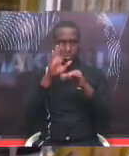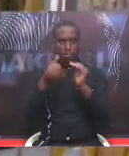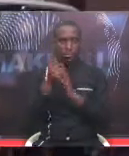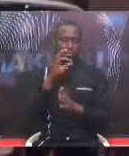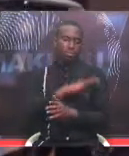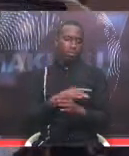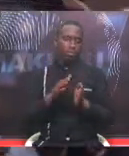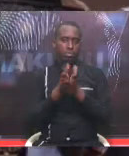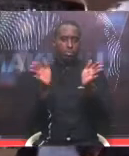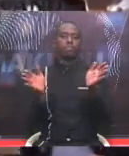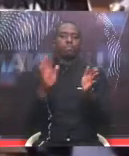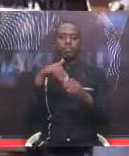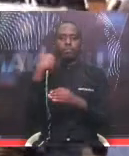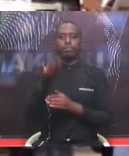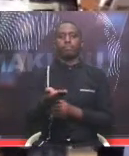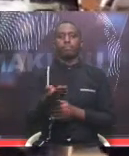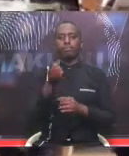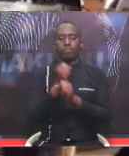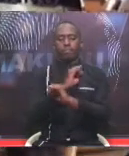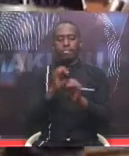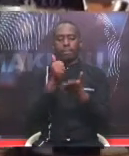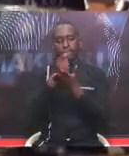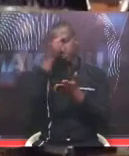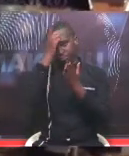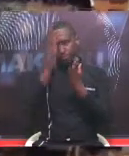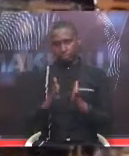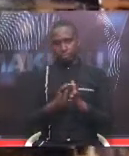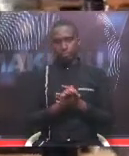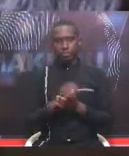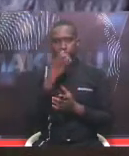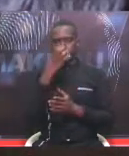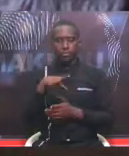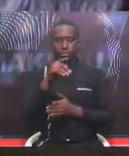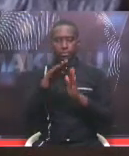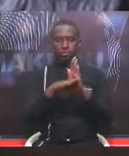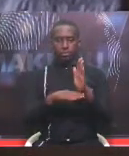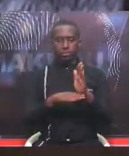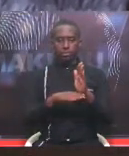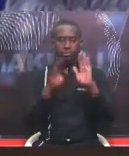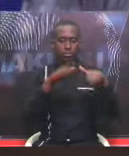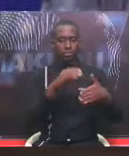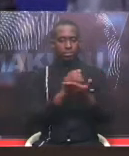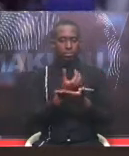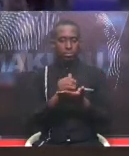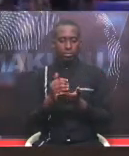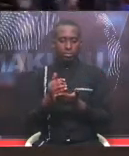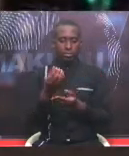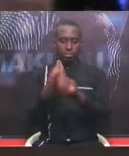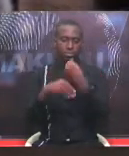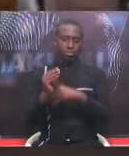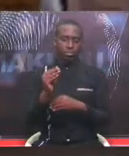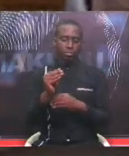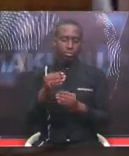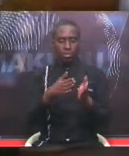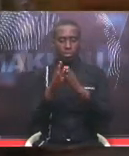inyungu rusange noneho tukabinoza ku buryo byafasha abaturage ba Muhanga. Iyi gahunda yo kureka utubari tugacururizwa mu mihanda mu masaha